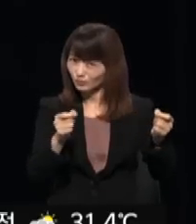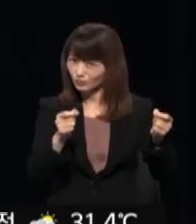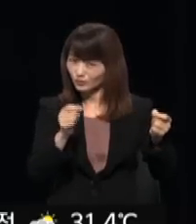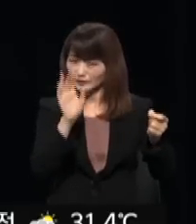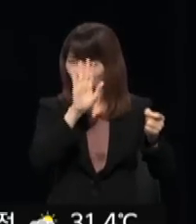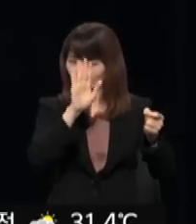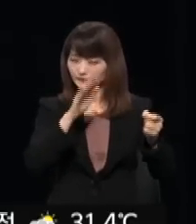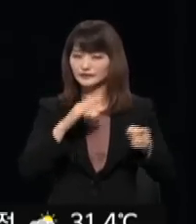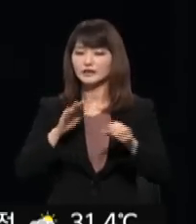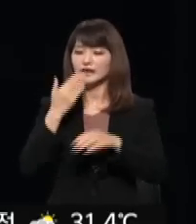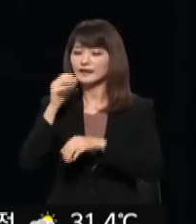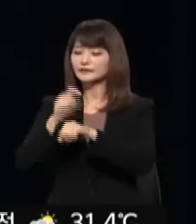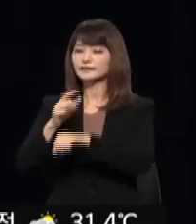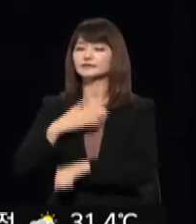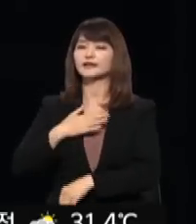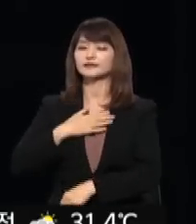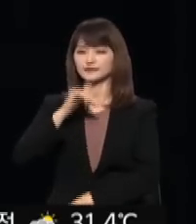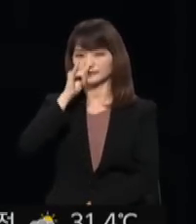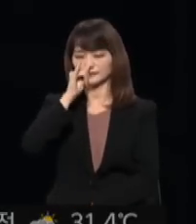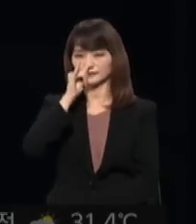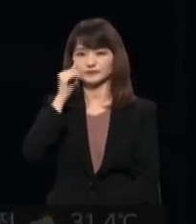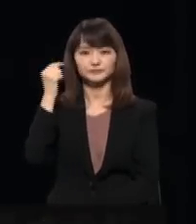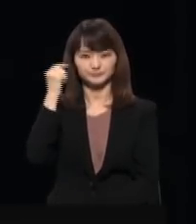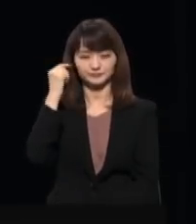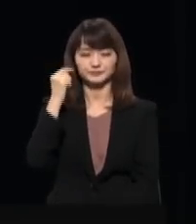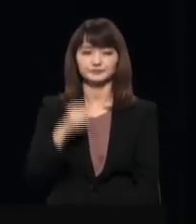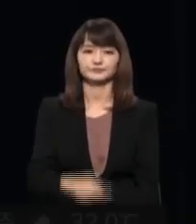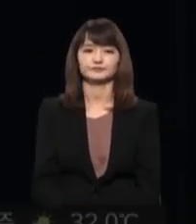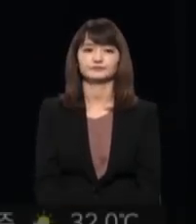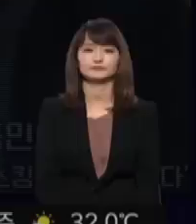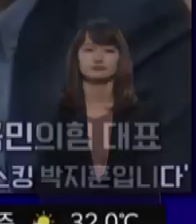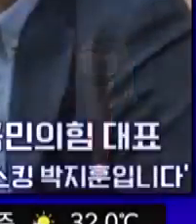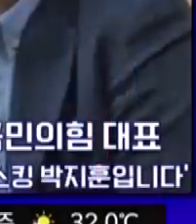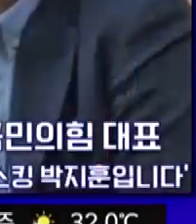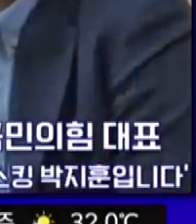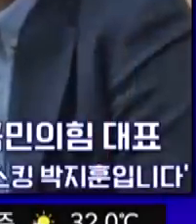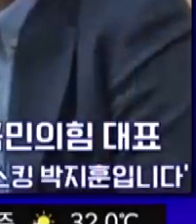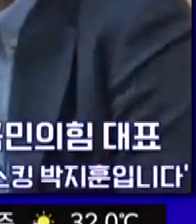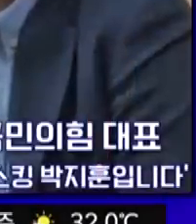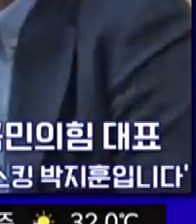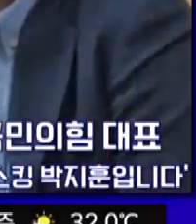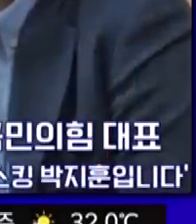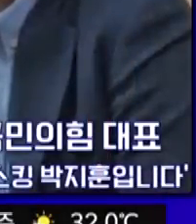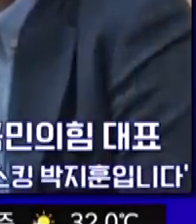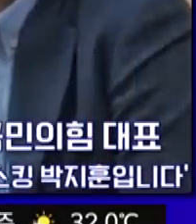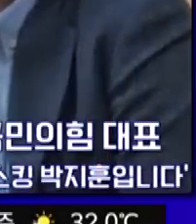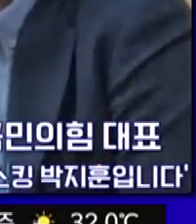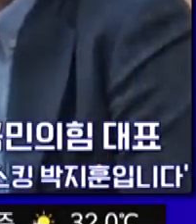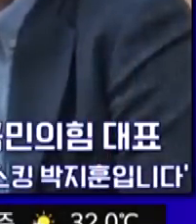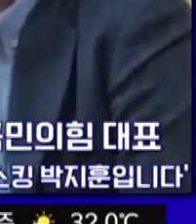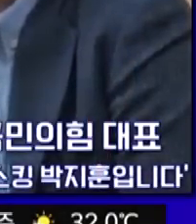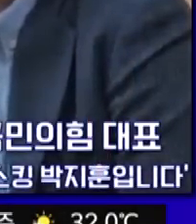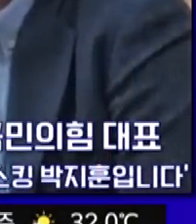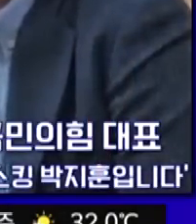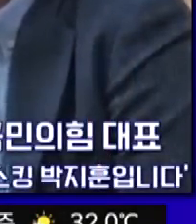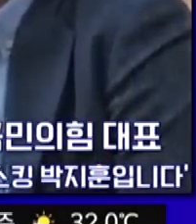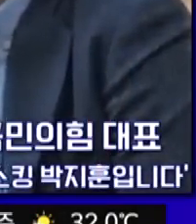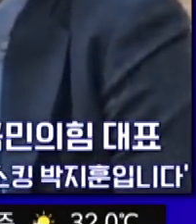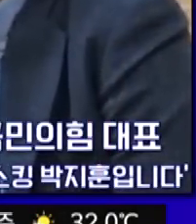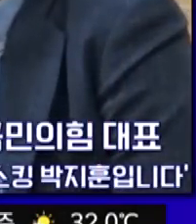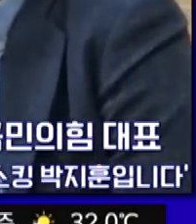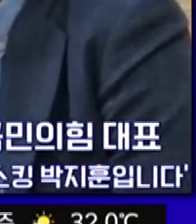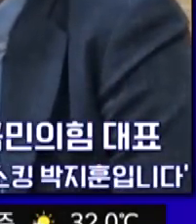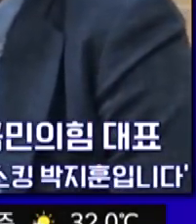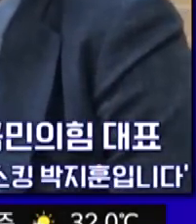가능성은 나한테 걸려 있다 이런 주제를 해요 직접 들어보겠습니다 이번에 전당대회를 통해 가지고 예를 들어서 뭐